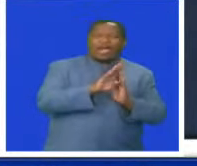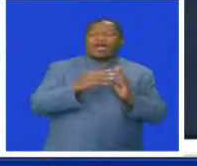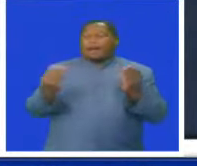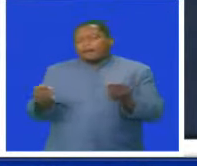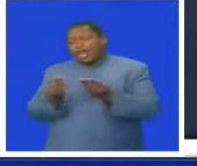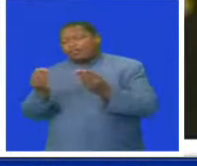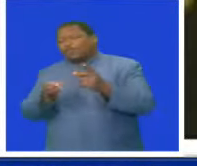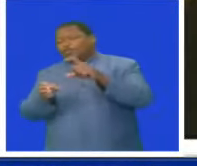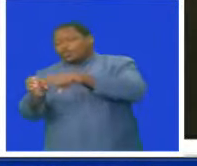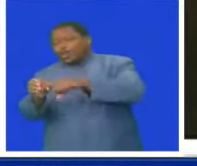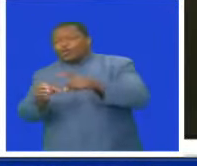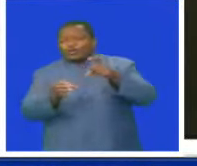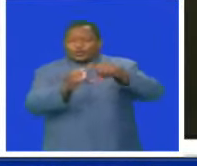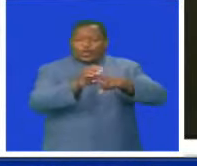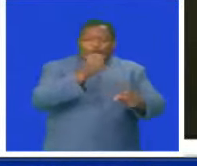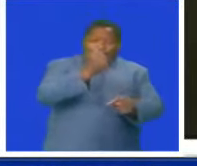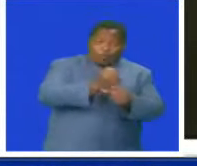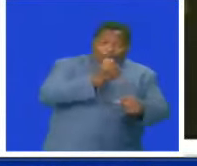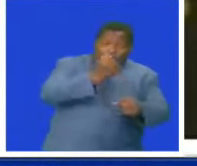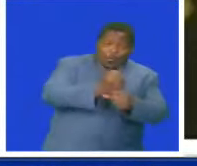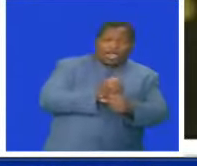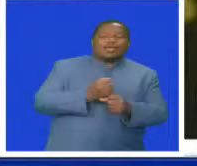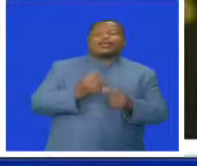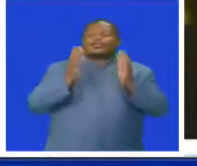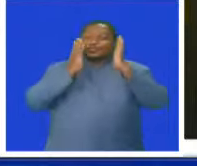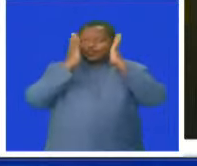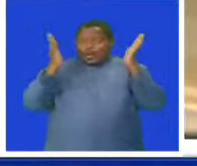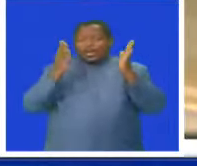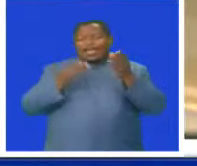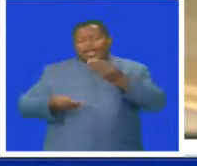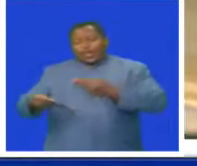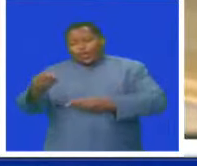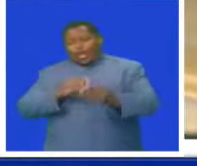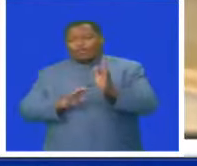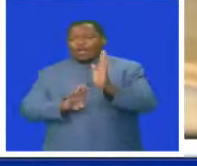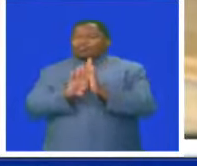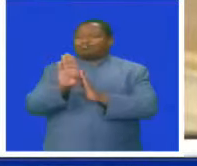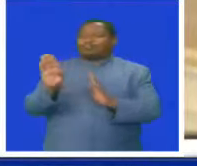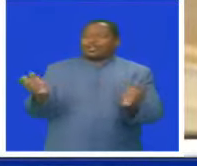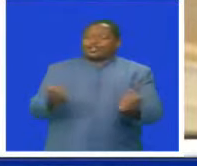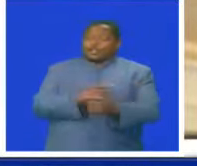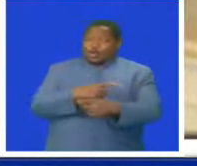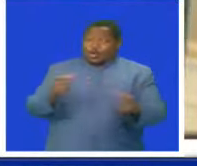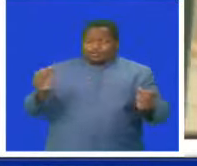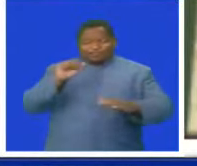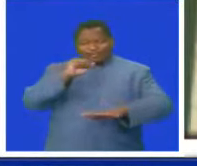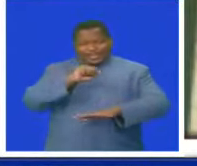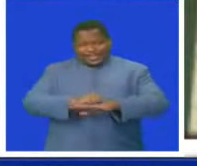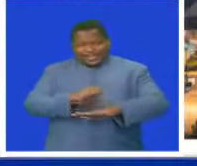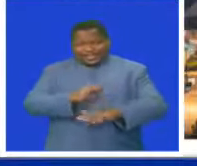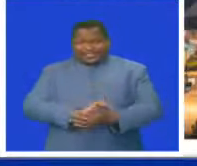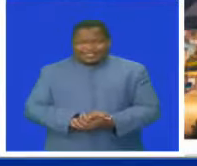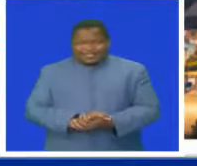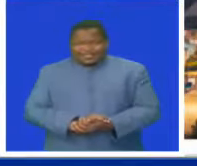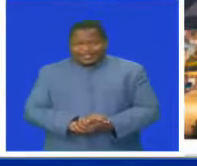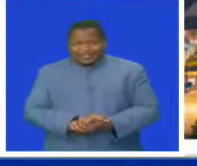nesandla ekuvuseni umnotho. Tindzabeni Eswatini TV kubika Themkosi Mavimbela eMbabane.